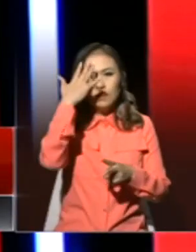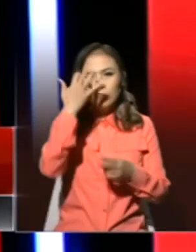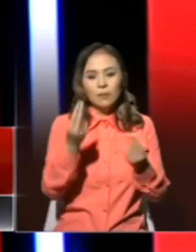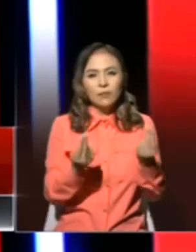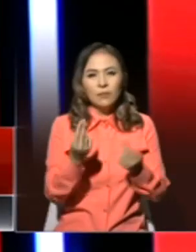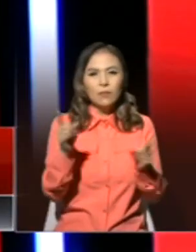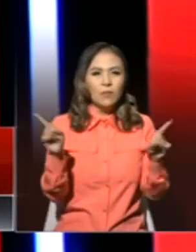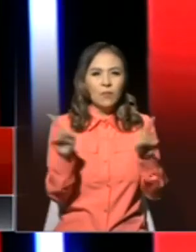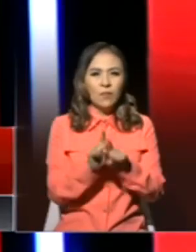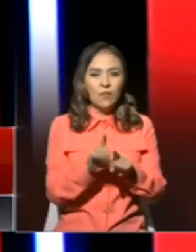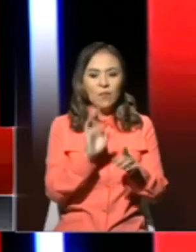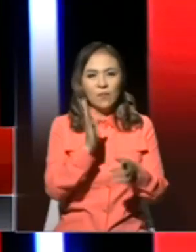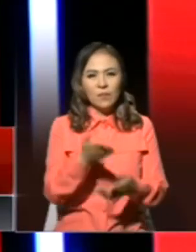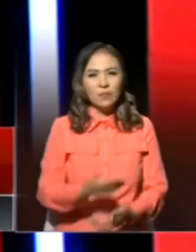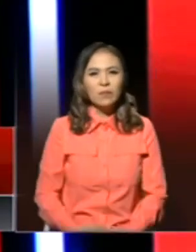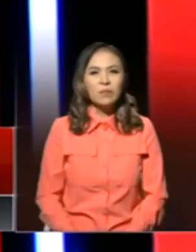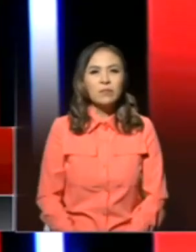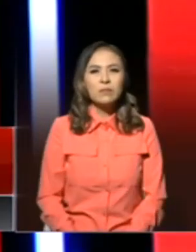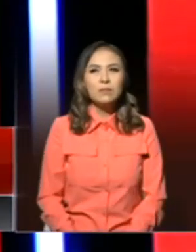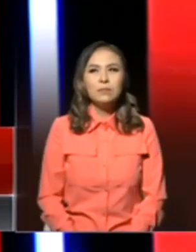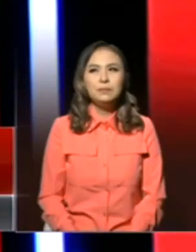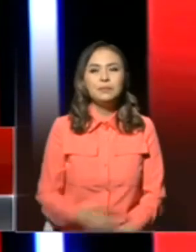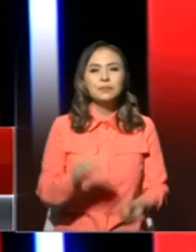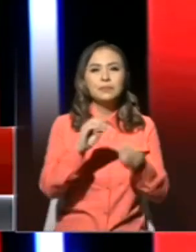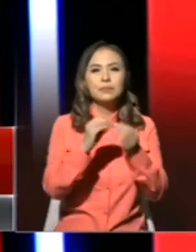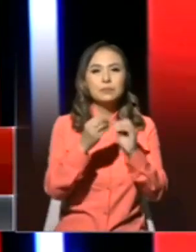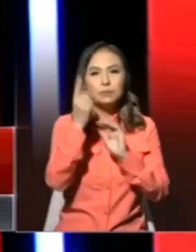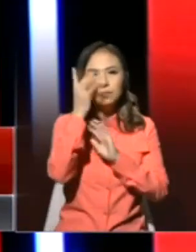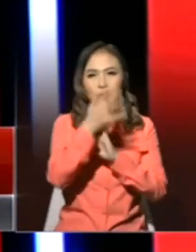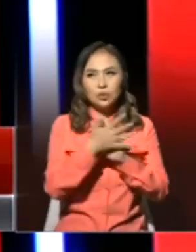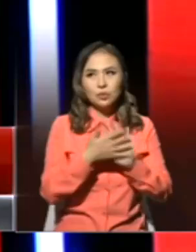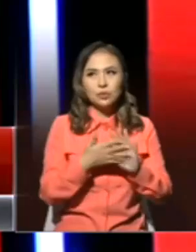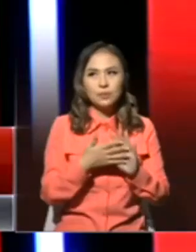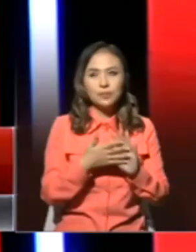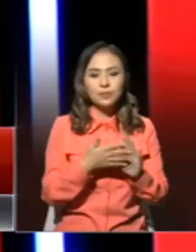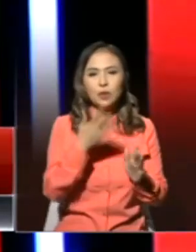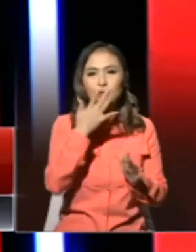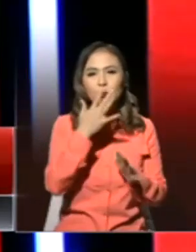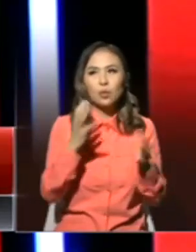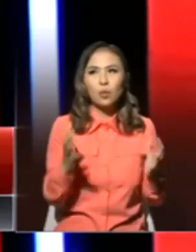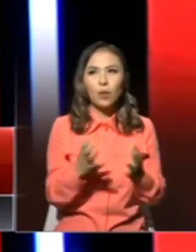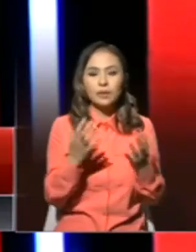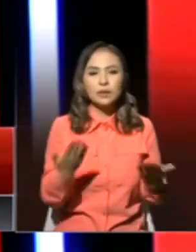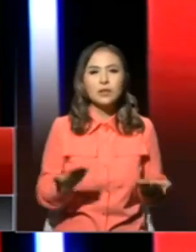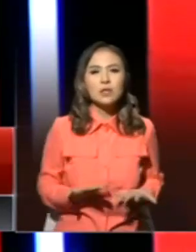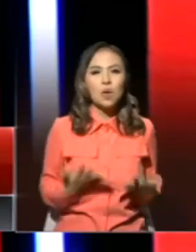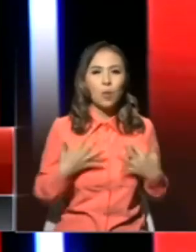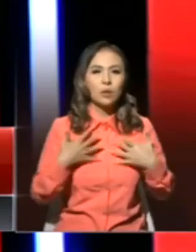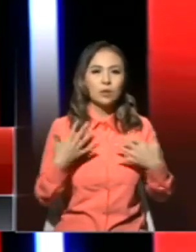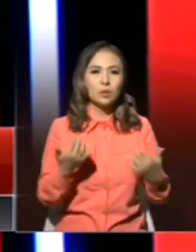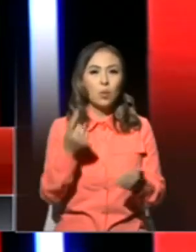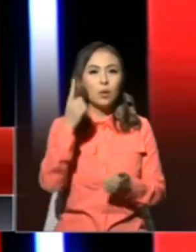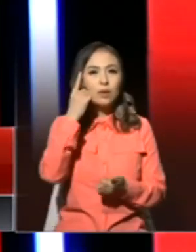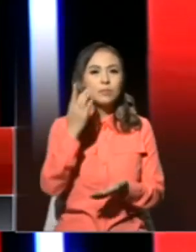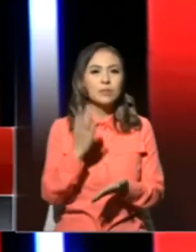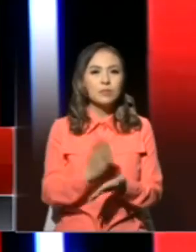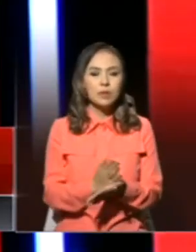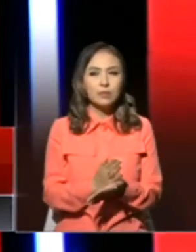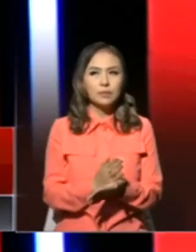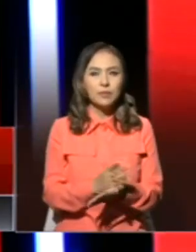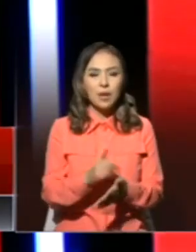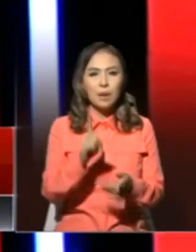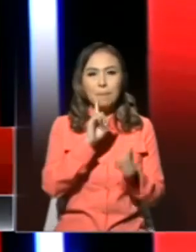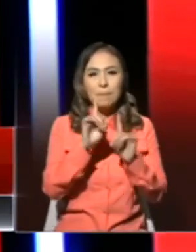дерт. Оны басын ашып айтуымыз керек. Проблема түсінікті. Біз енді ұлттың руханиятын, ұлт саулығын ойлаймыз. Бірақ та қараңыздар,